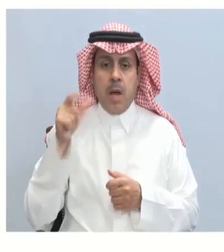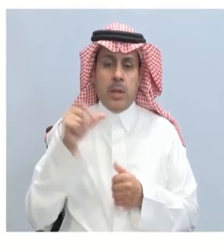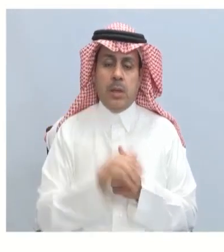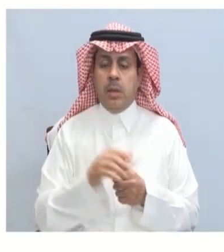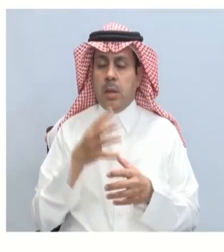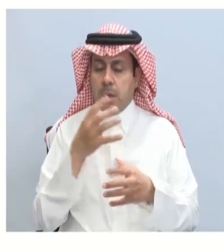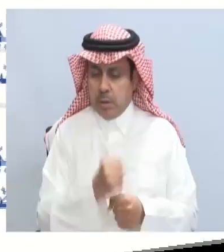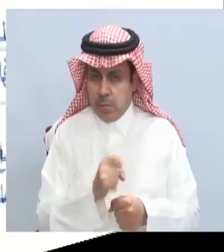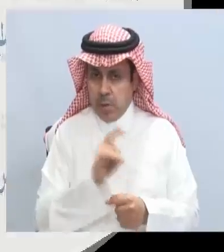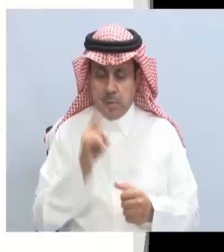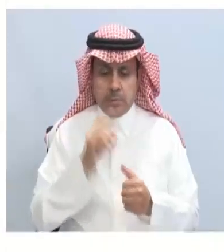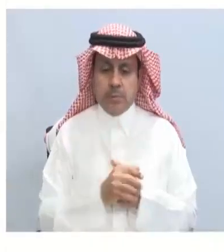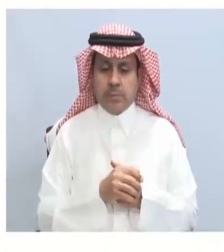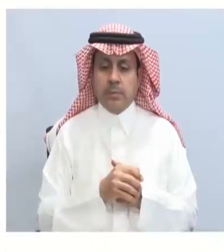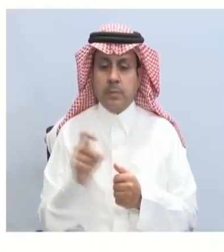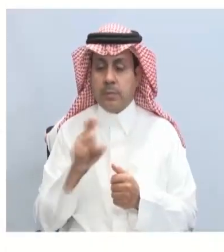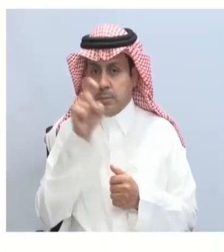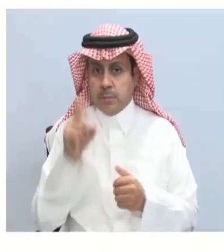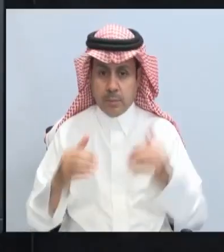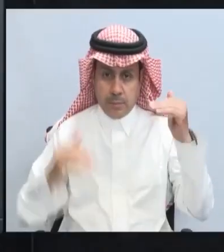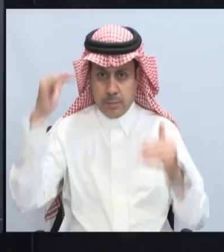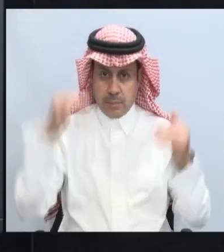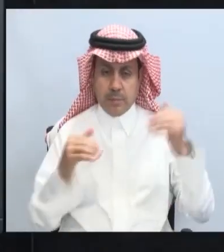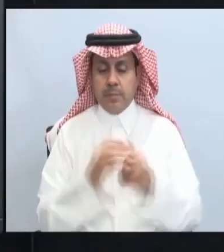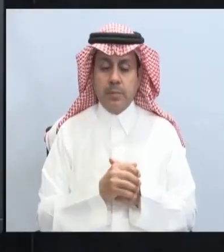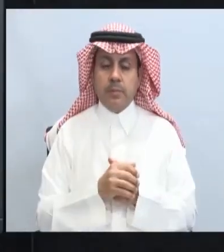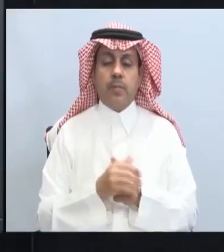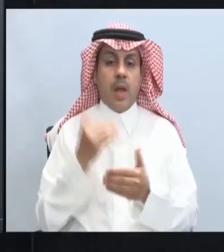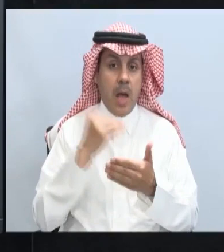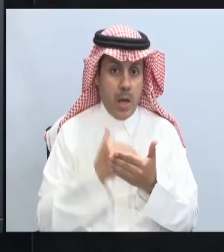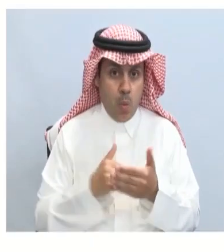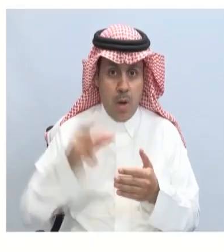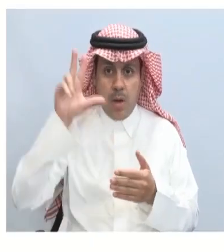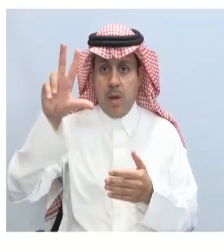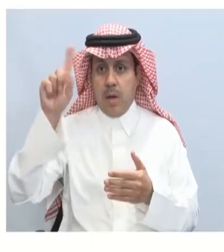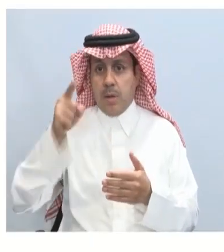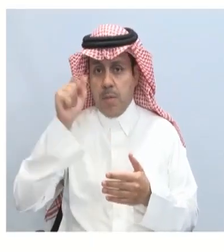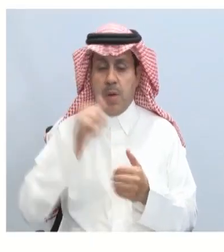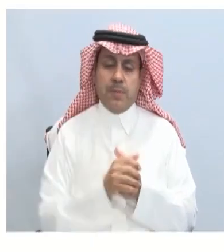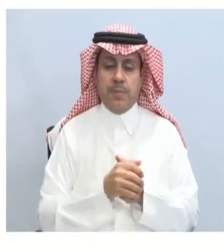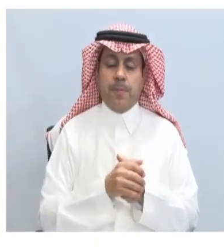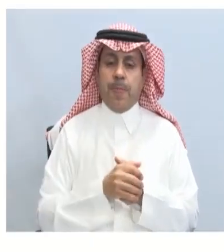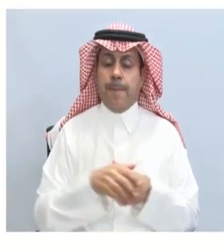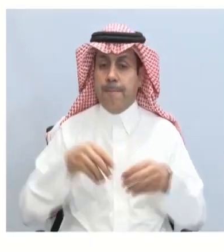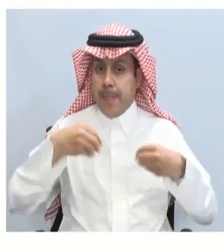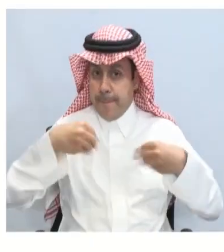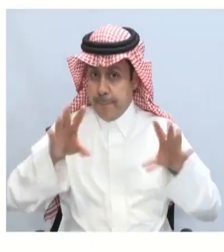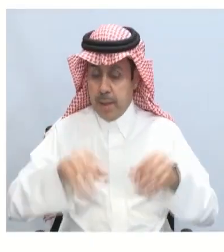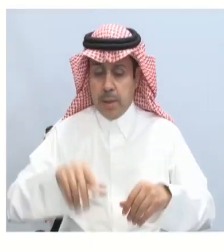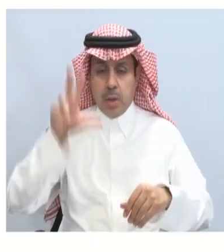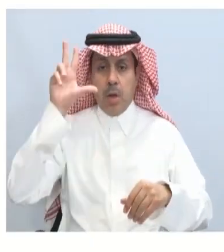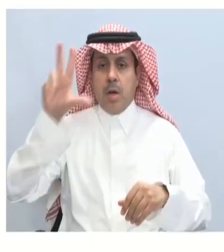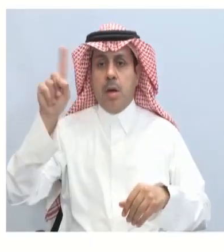محرما ناتي الى سؤال اخر قارن بين انواع الربا ربا البيع وربا الديون من حيث